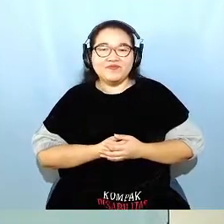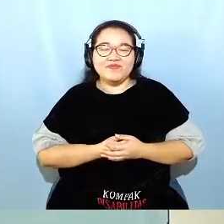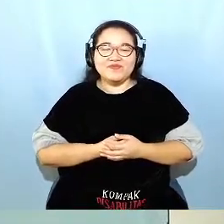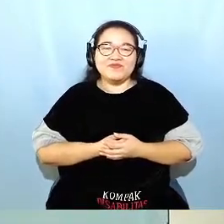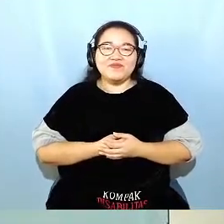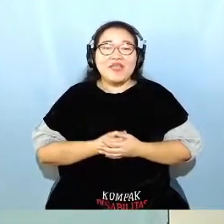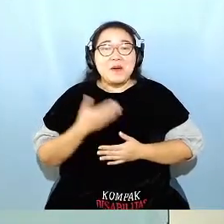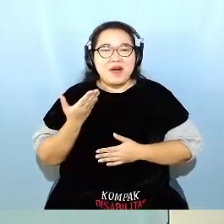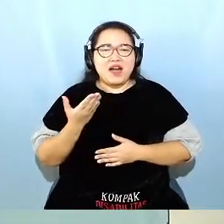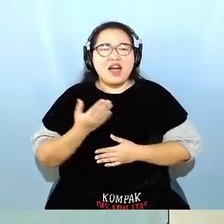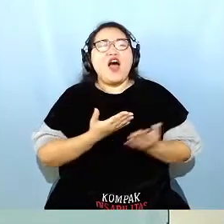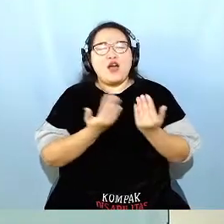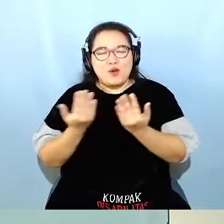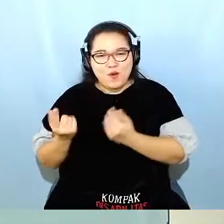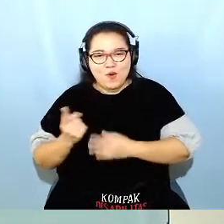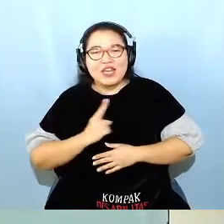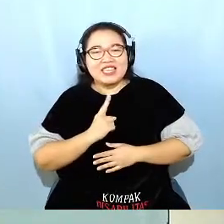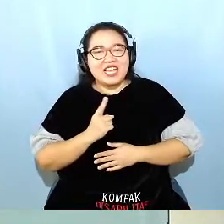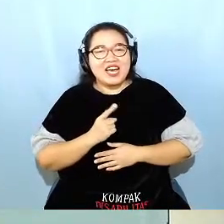hadiah.